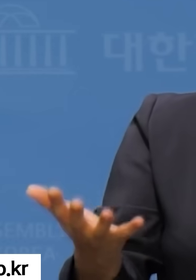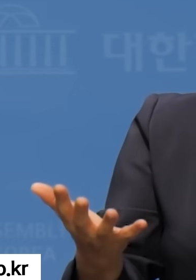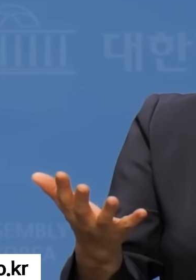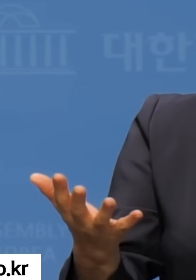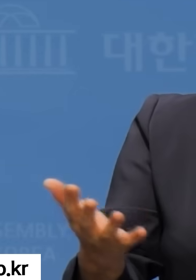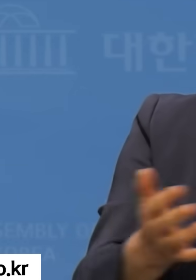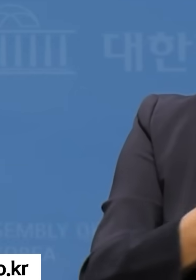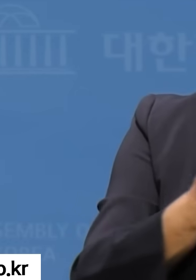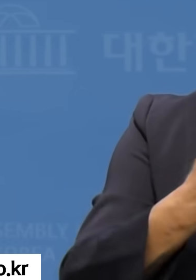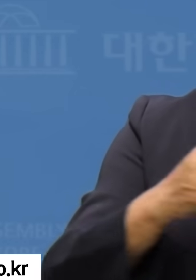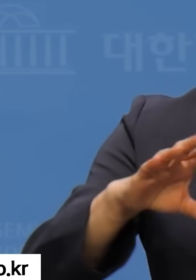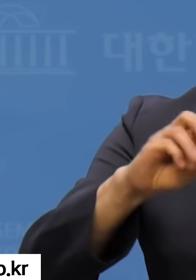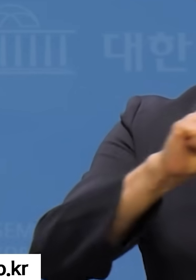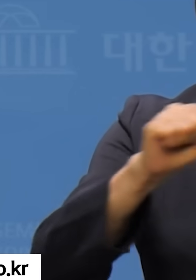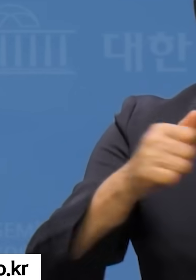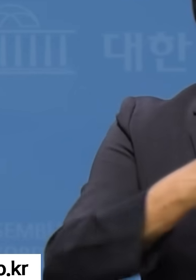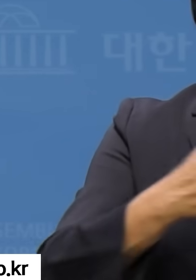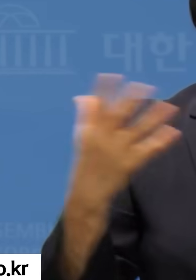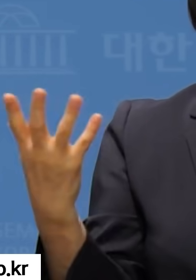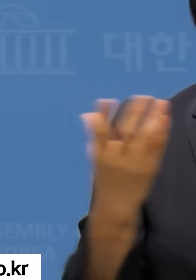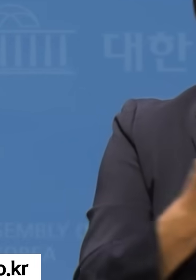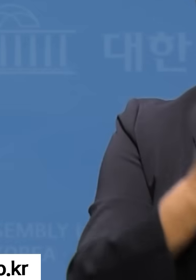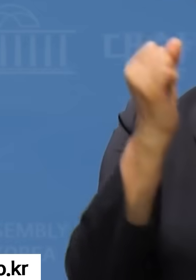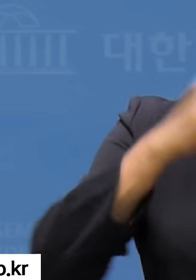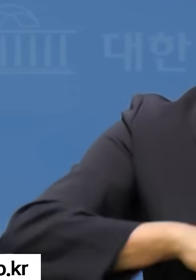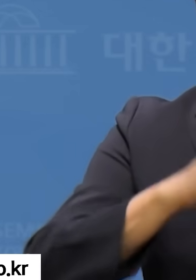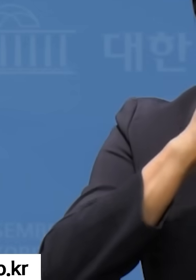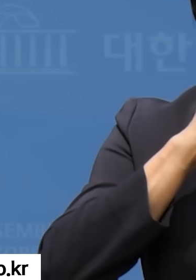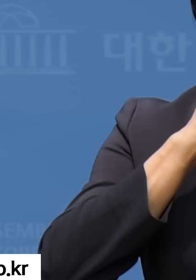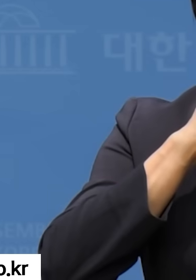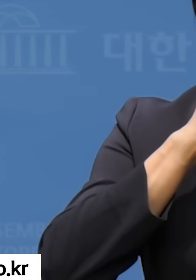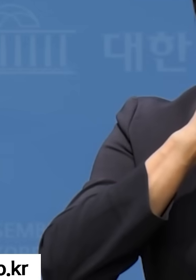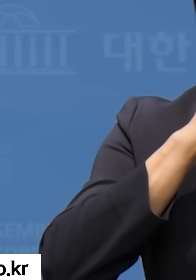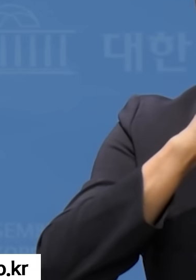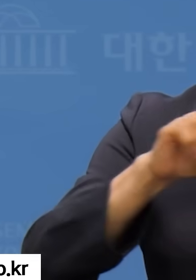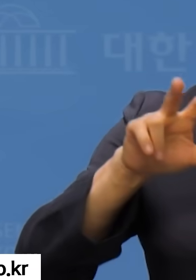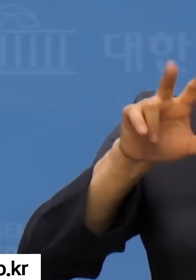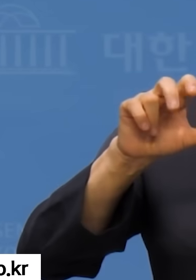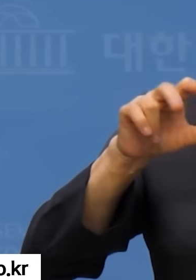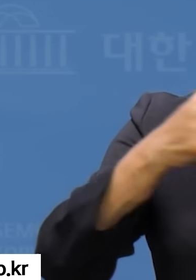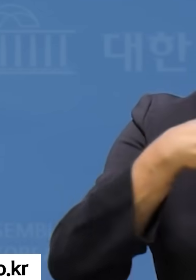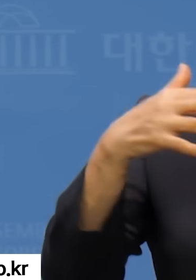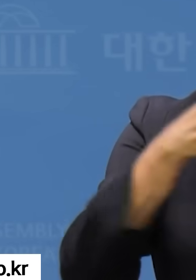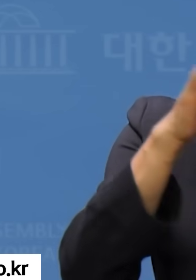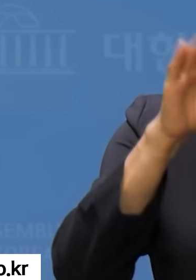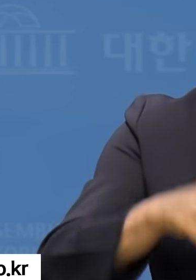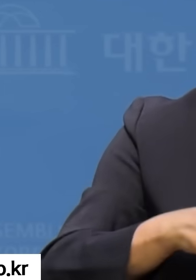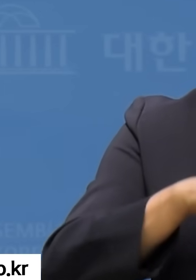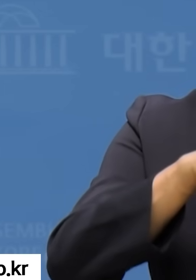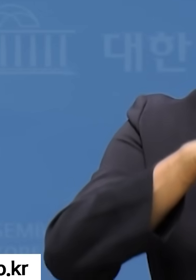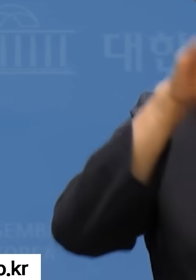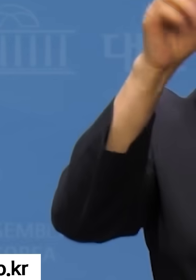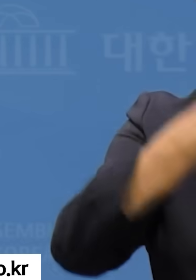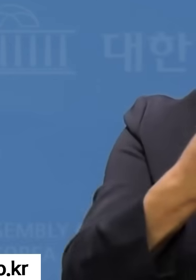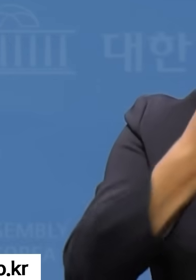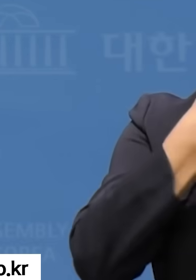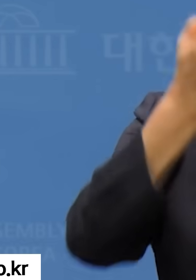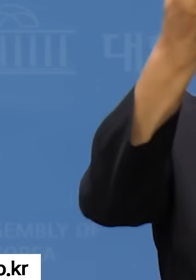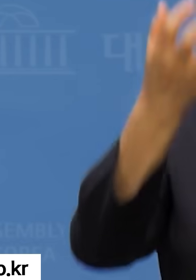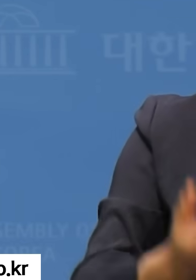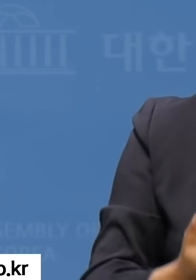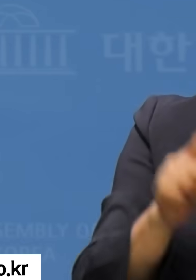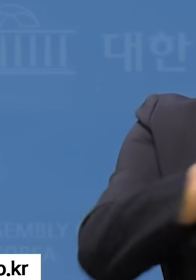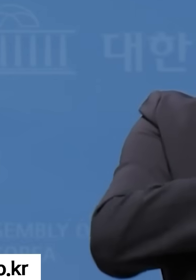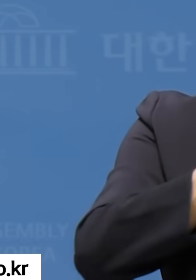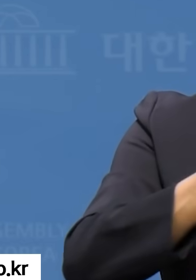죽이고 국토를 초토화했습니다. 6.25 전쟁 당시 북한군이 서울에 쳐들어와서 가장